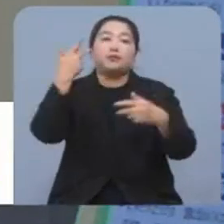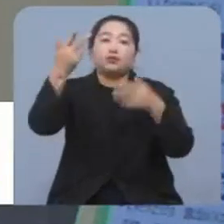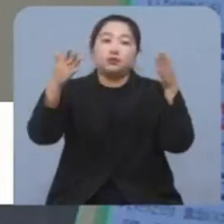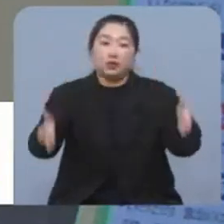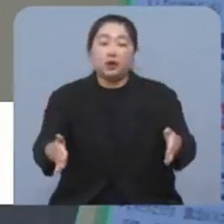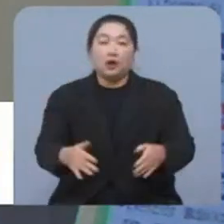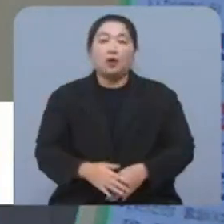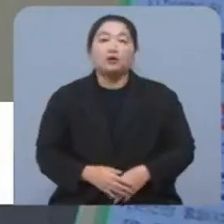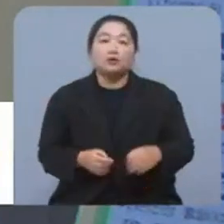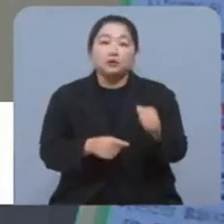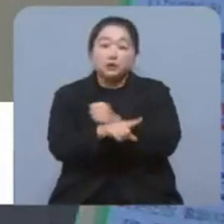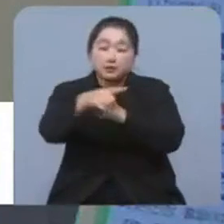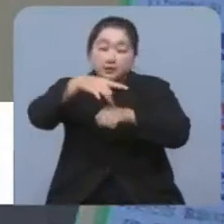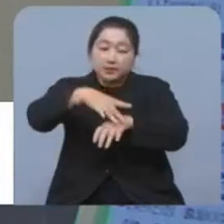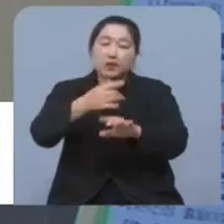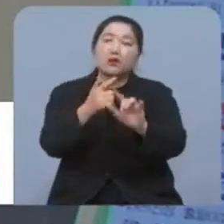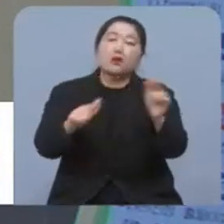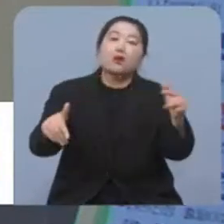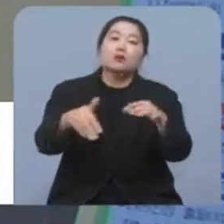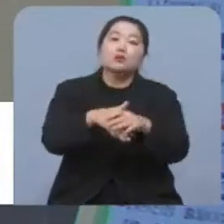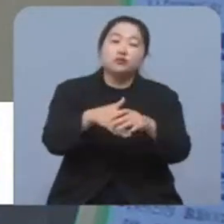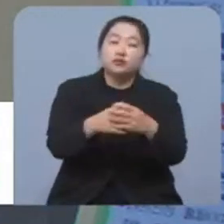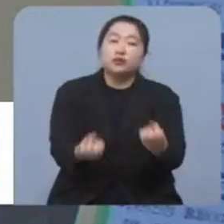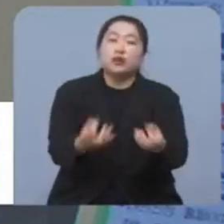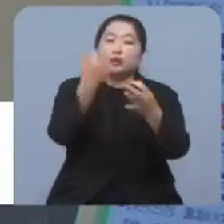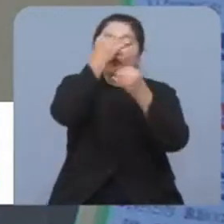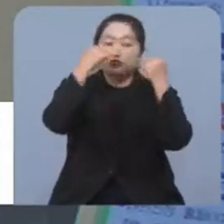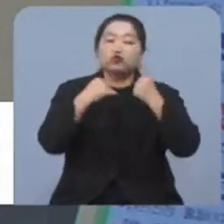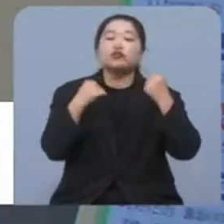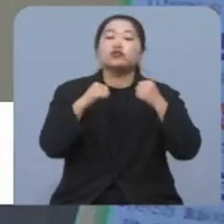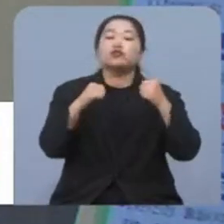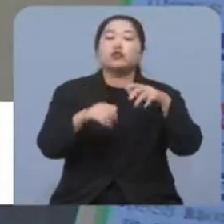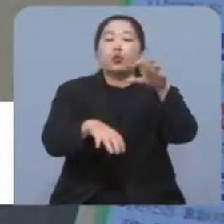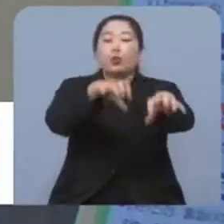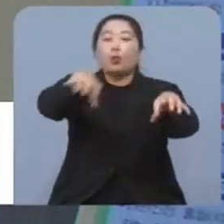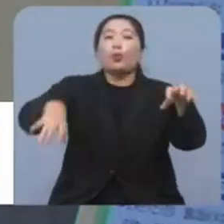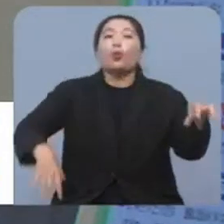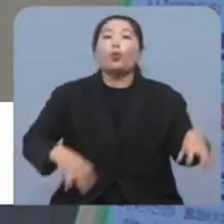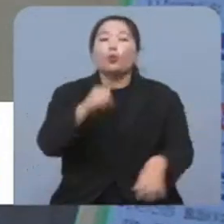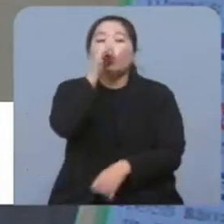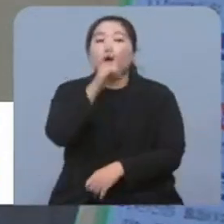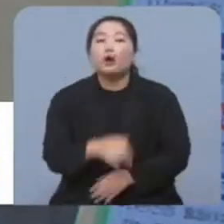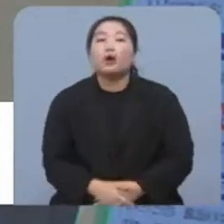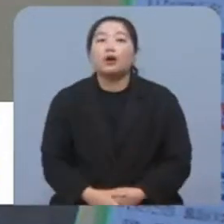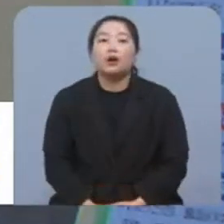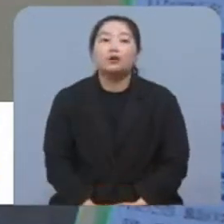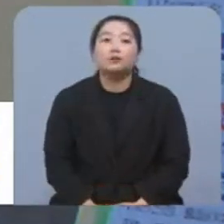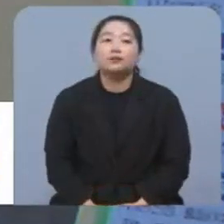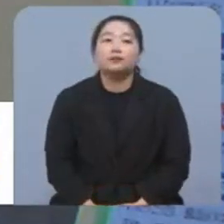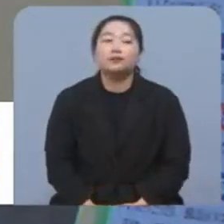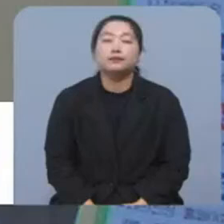이런 성평등의 의미를 새기는 다양한 문화 행사가 충북 곳곳에서 시작됐습니다. 박미영 기자입니다.